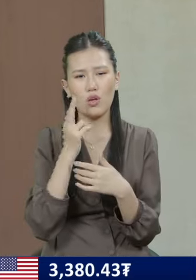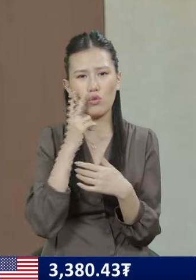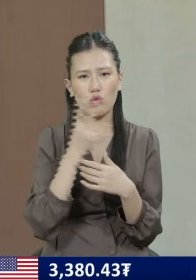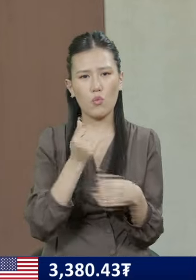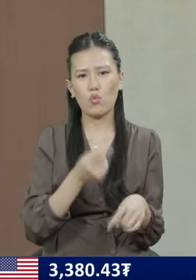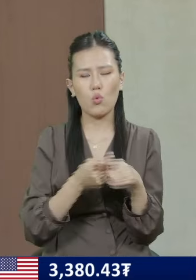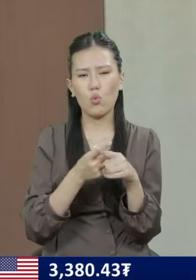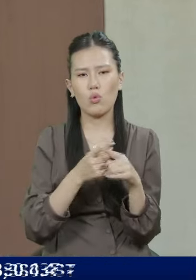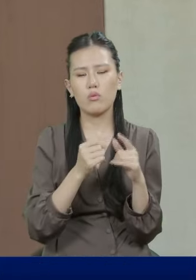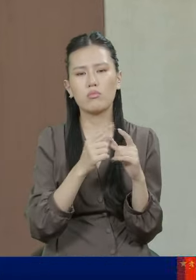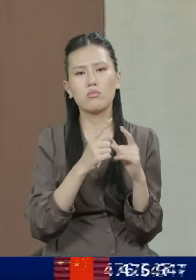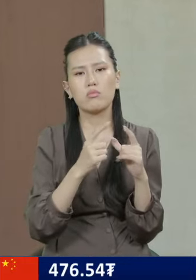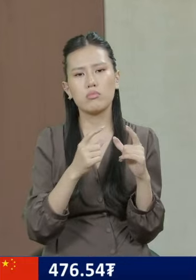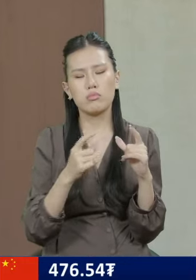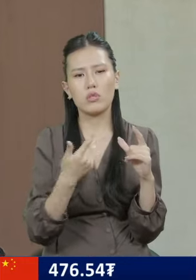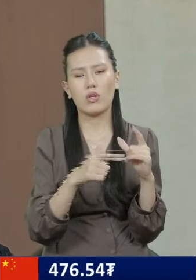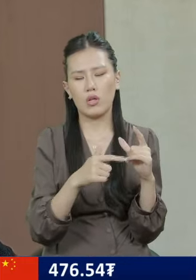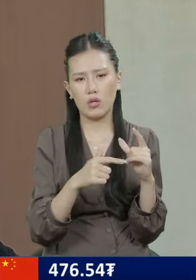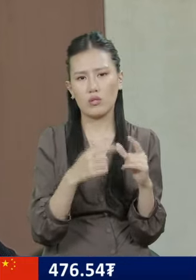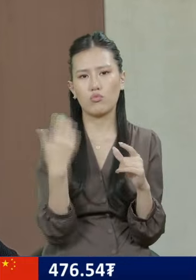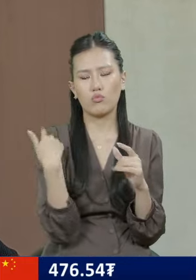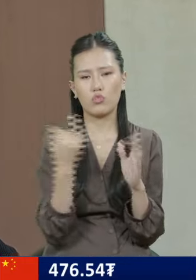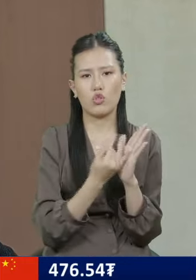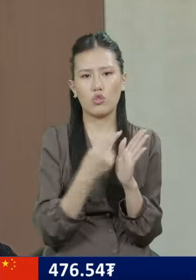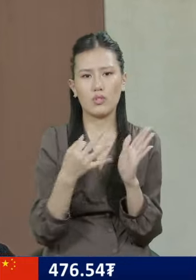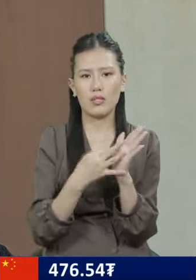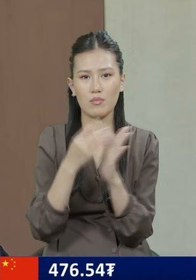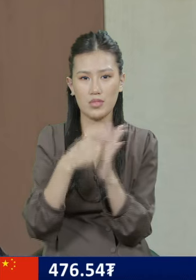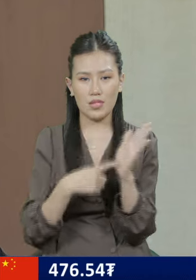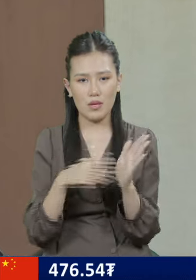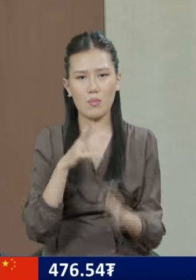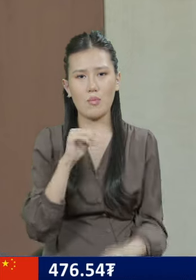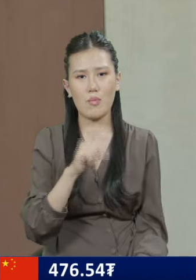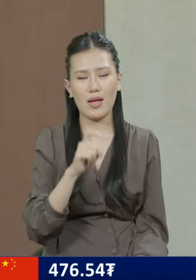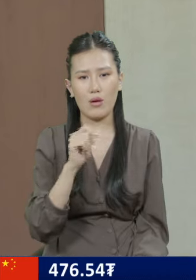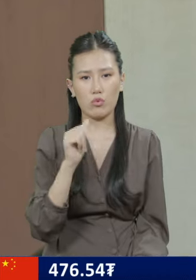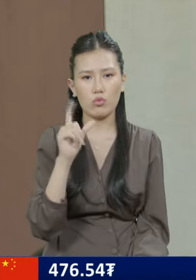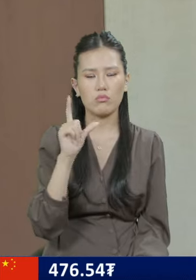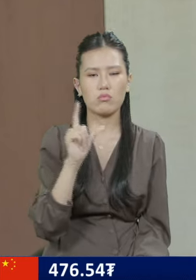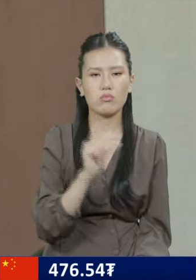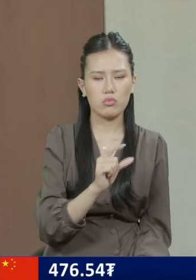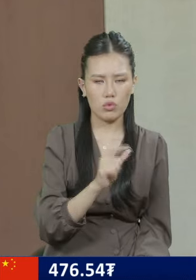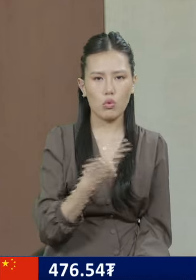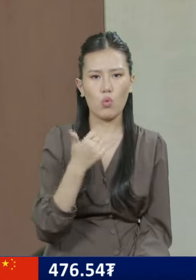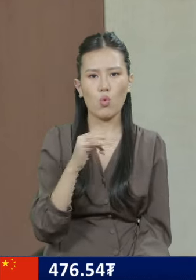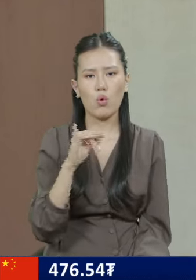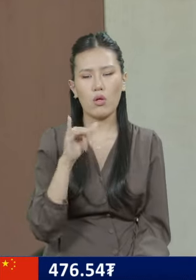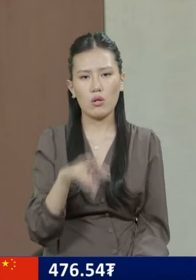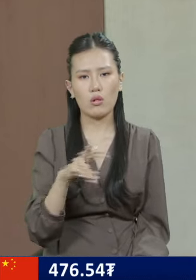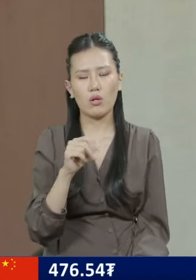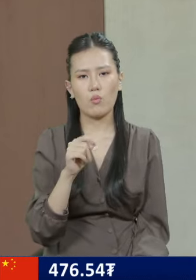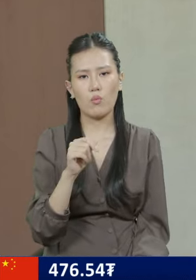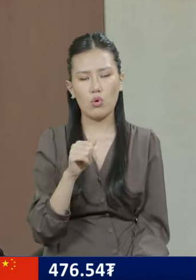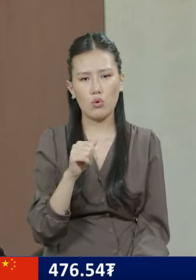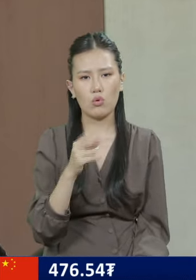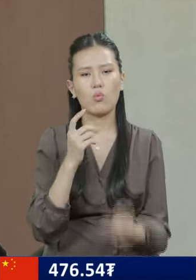бол саяны одоо 7-оос 8 сар шилжих сардар бол махны үнэ бол дунджаар буурсан байна. За гурилан үнэн дээр бол тодорхой